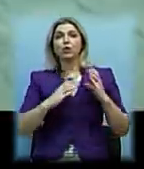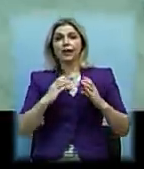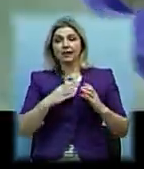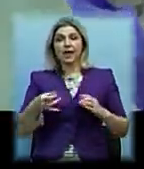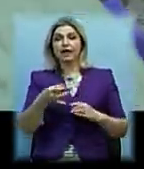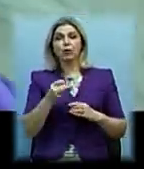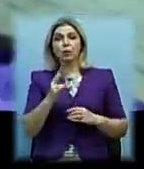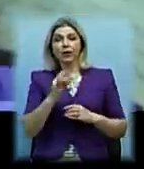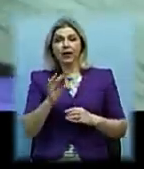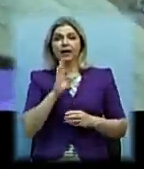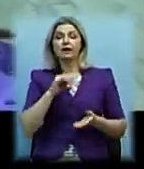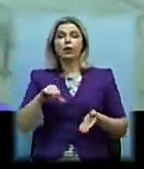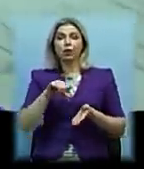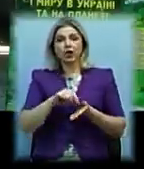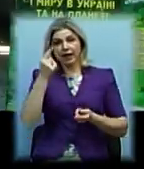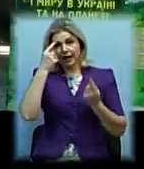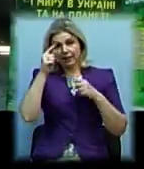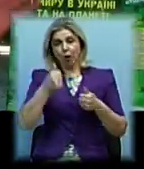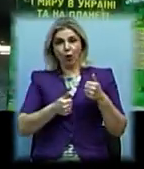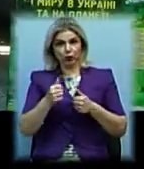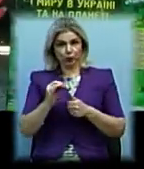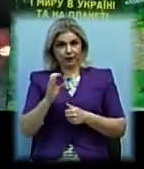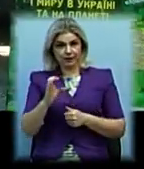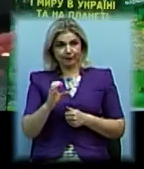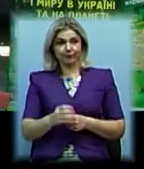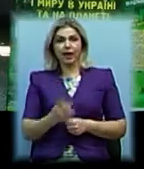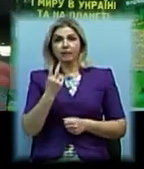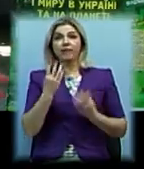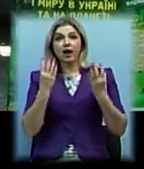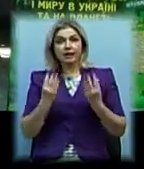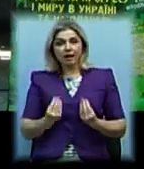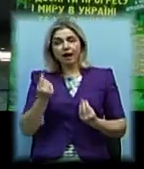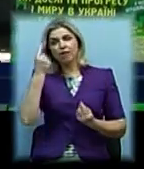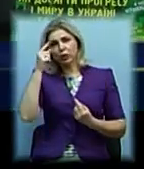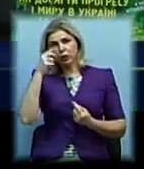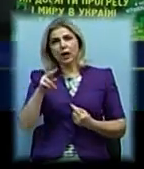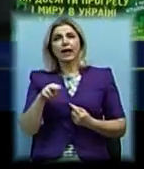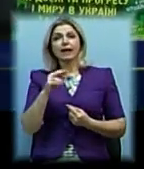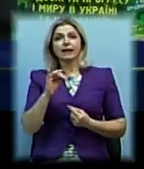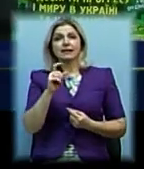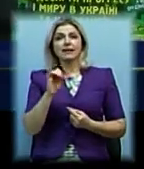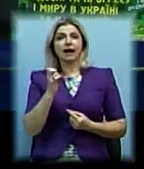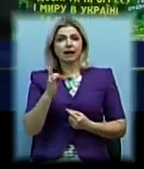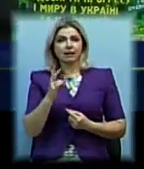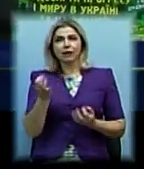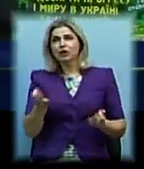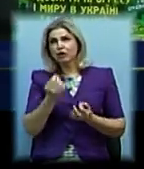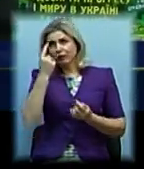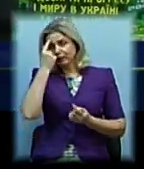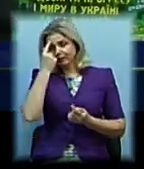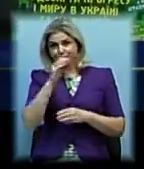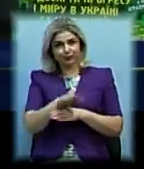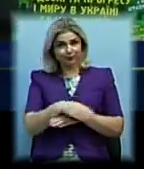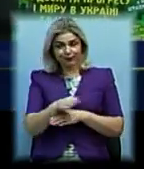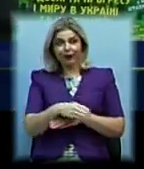республіки дівчина бере участь у дизайнерському конкурсі. Цілих 2 дні видумувала дизайн, тому що нічого в голову не лізло.